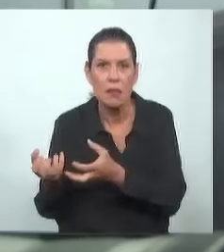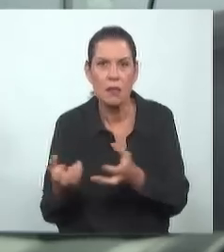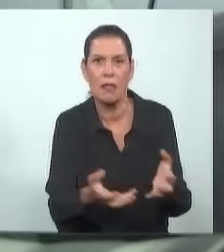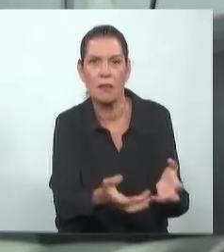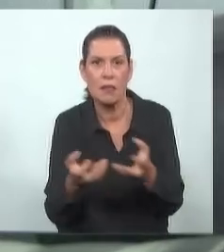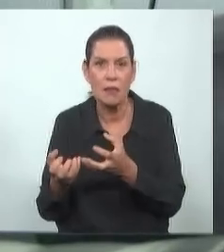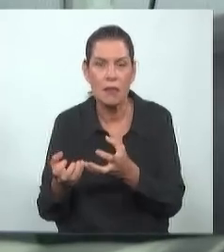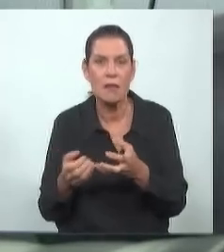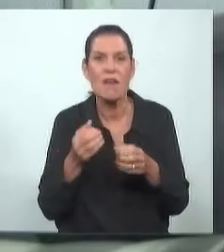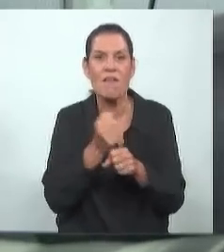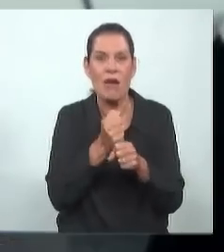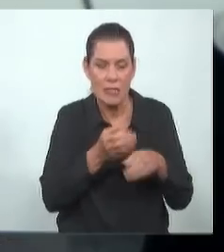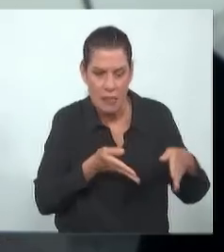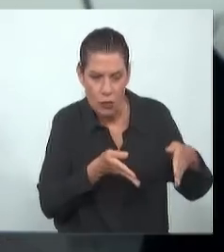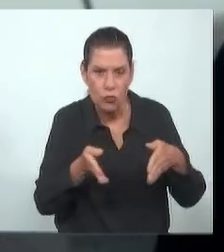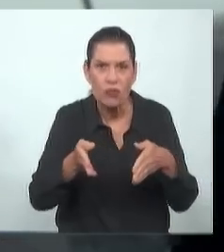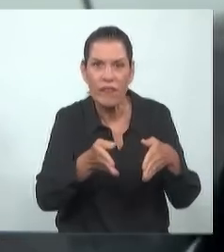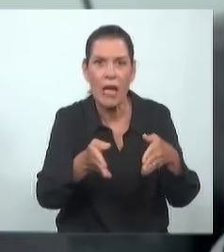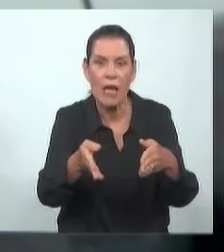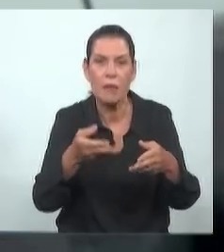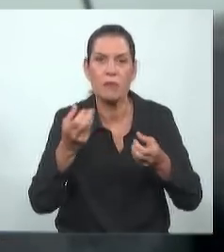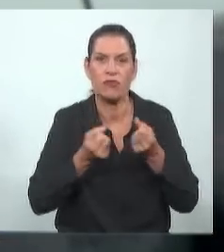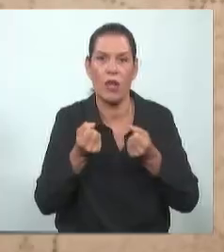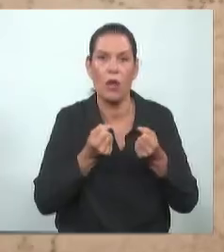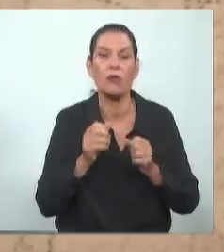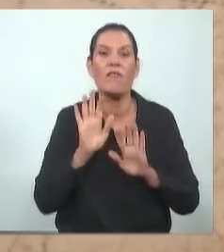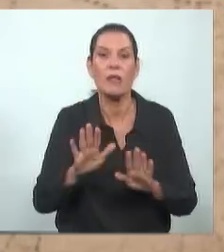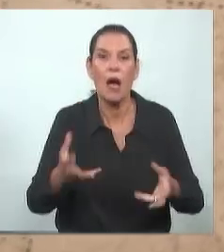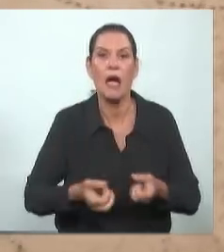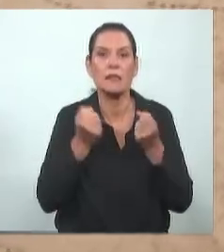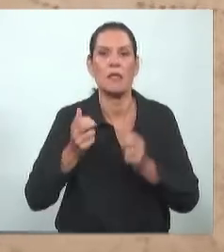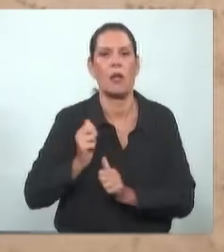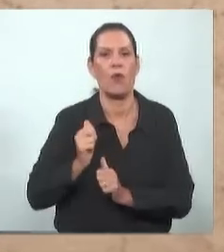שבילים בשביל אוטו, נכנס, וככה הצלנו חיילים.